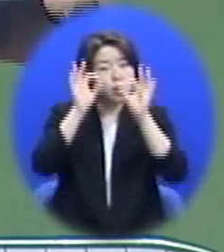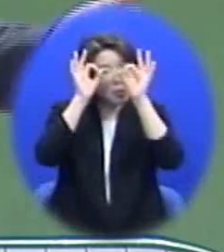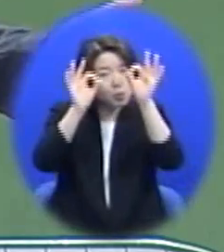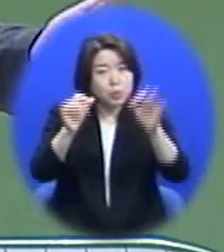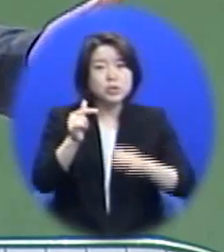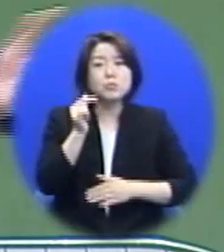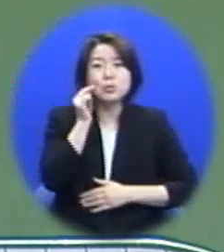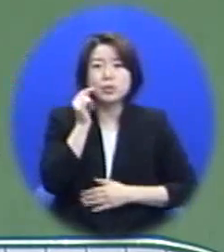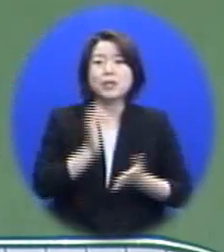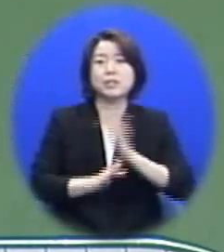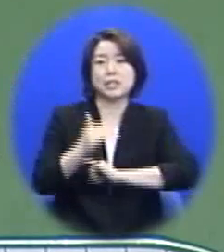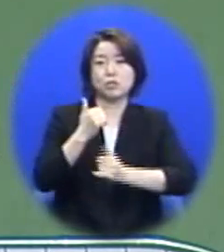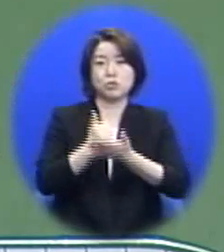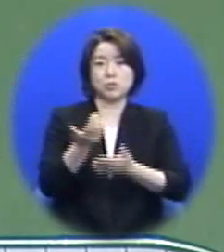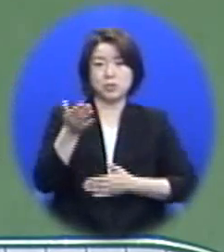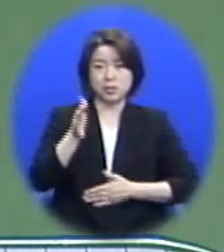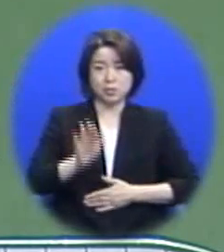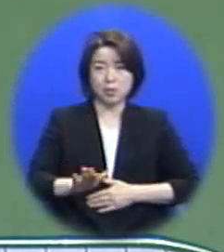못하는